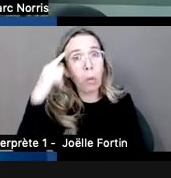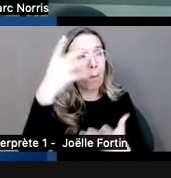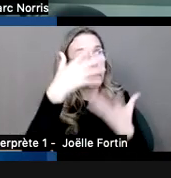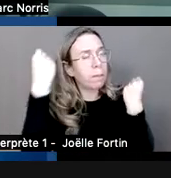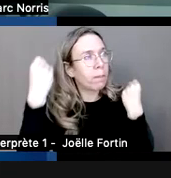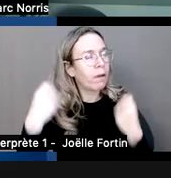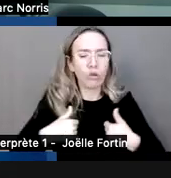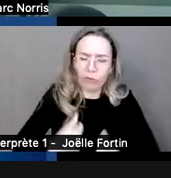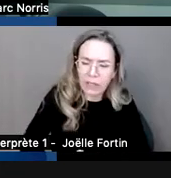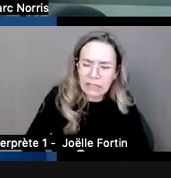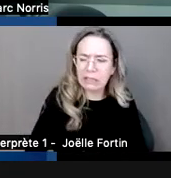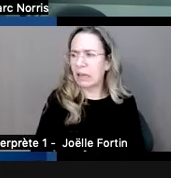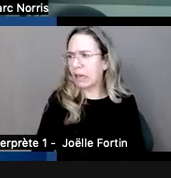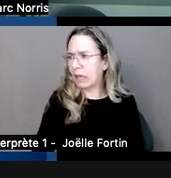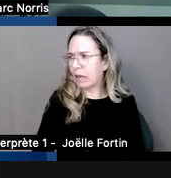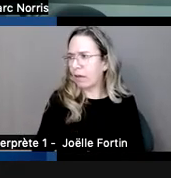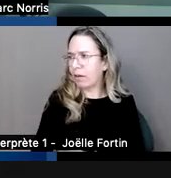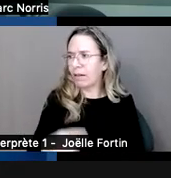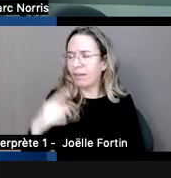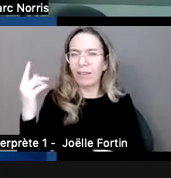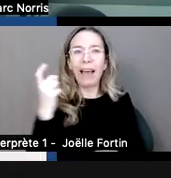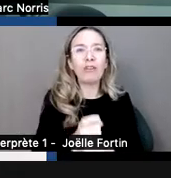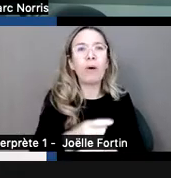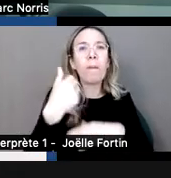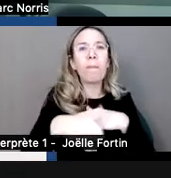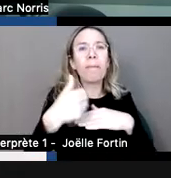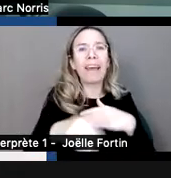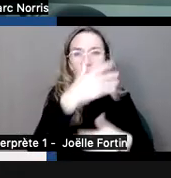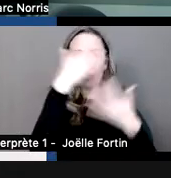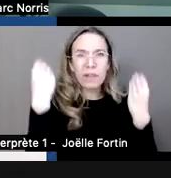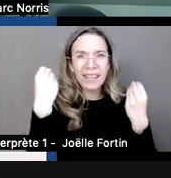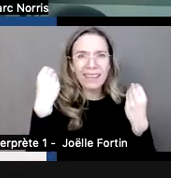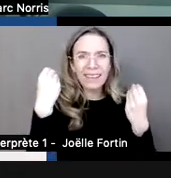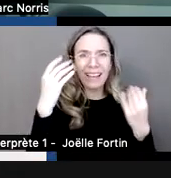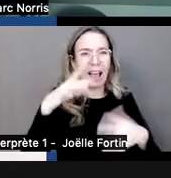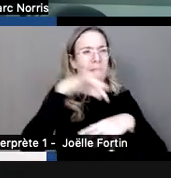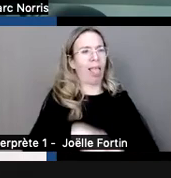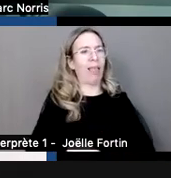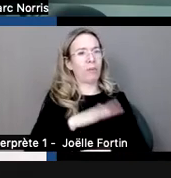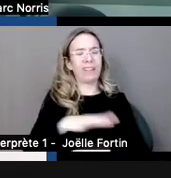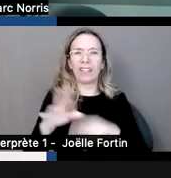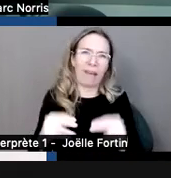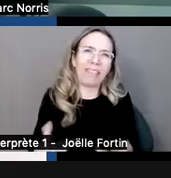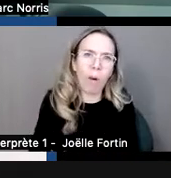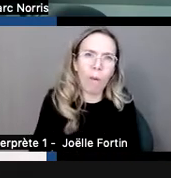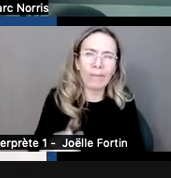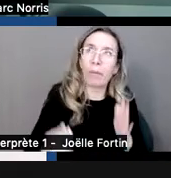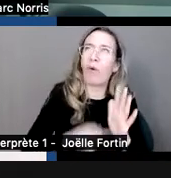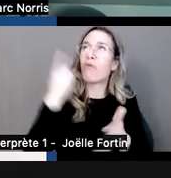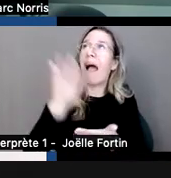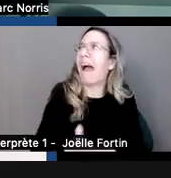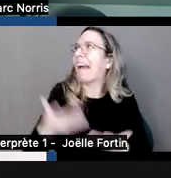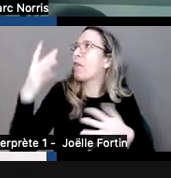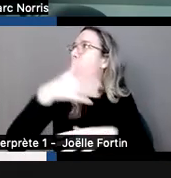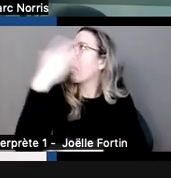tous oublié un jour d'acheter le pain. Et c'est pas pour ça qu'on est malade. Et puis, petit